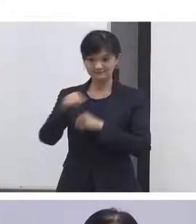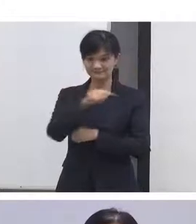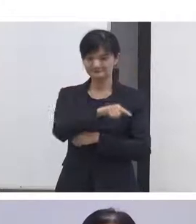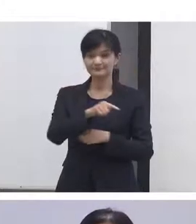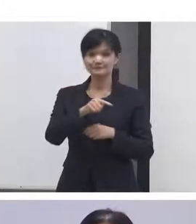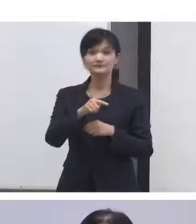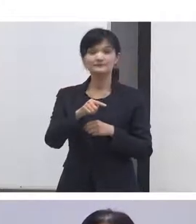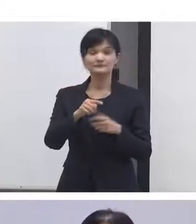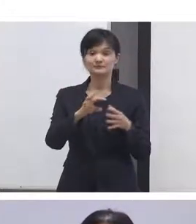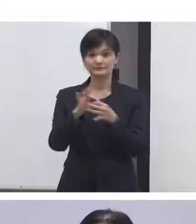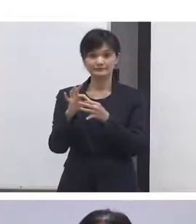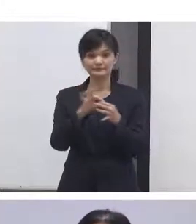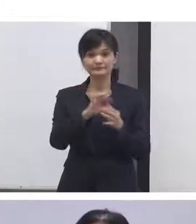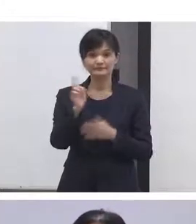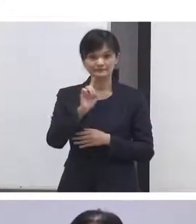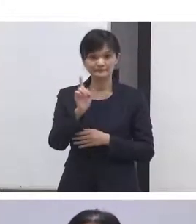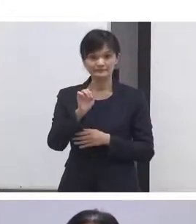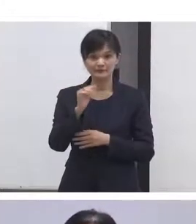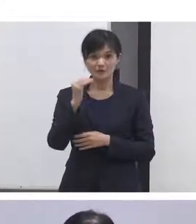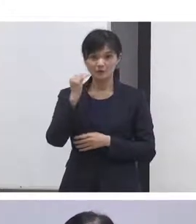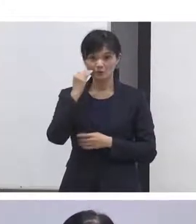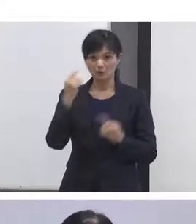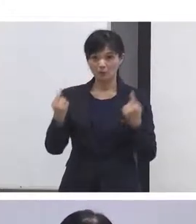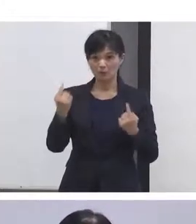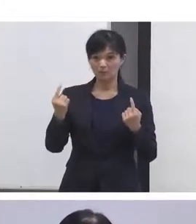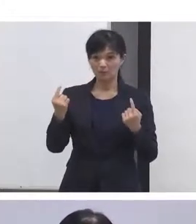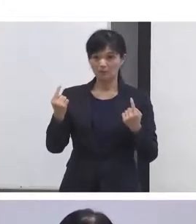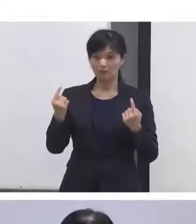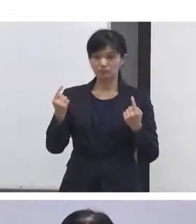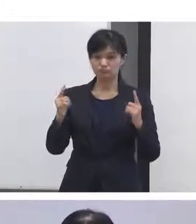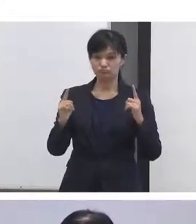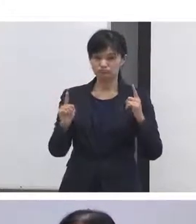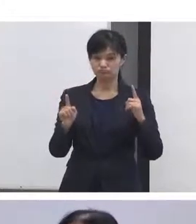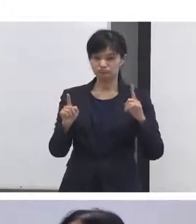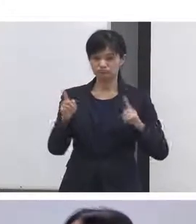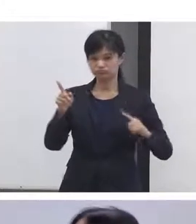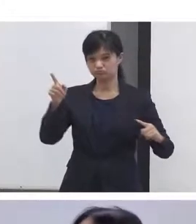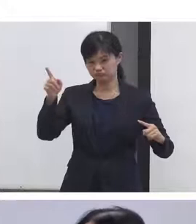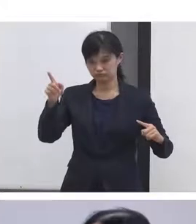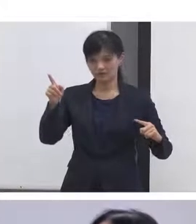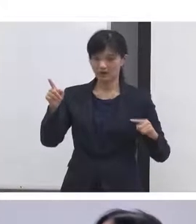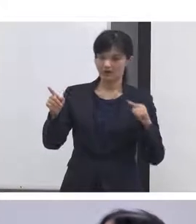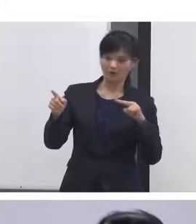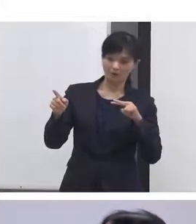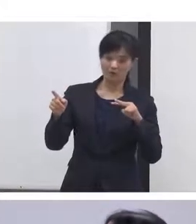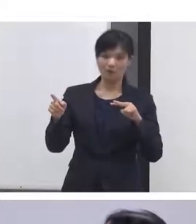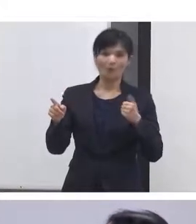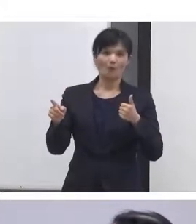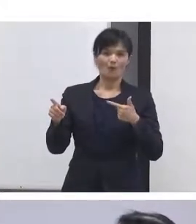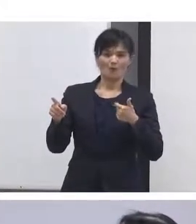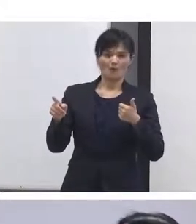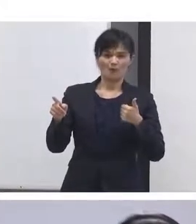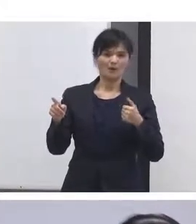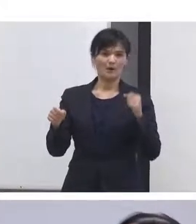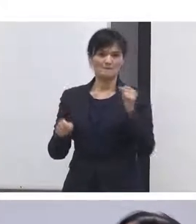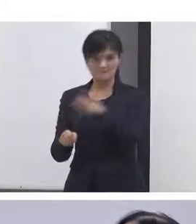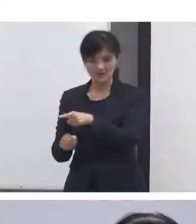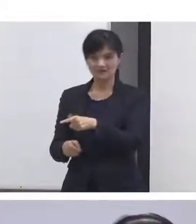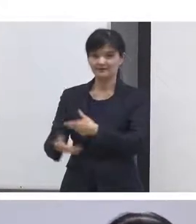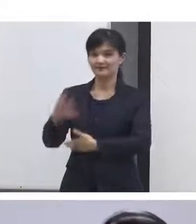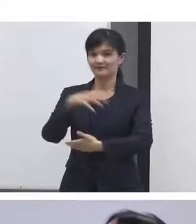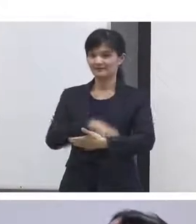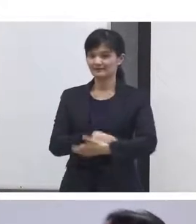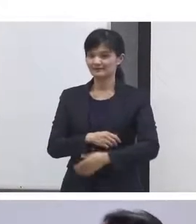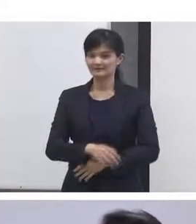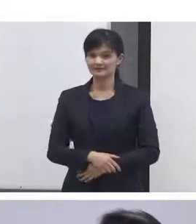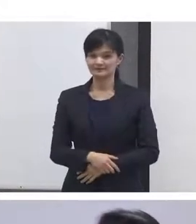快比不上他的时候就爱上他，这样子。对 得不到他就买了他，或是爱上